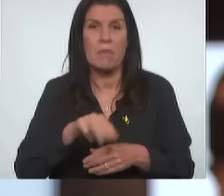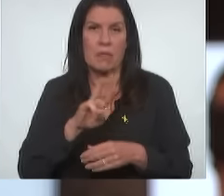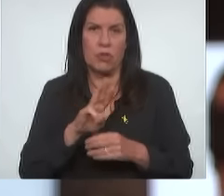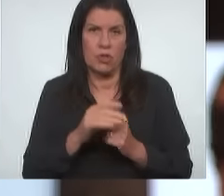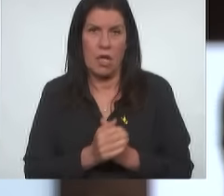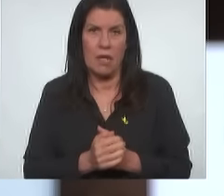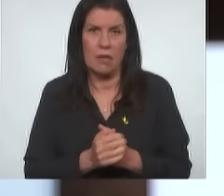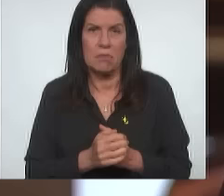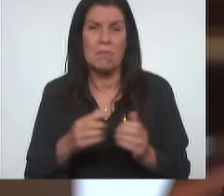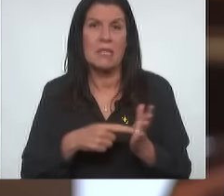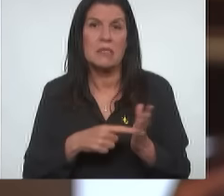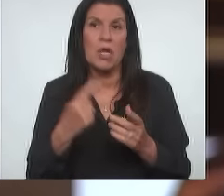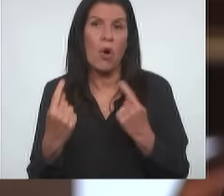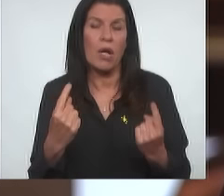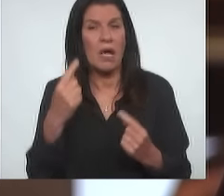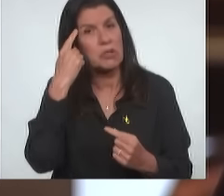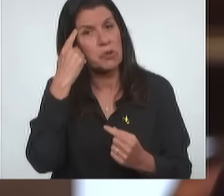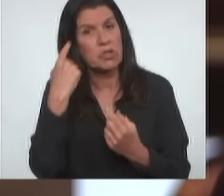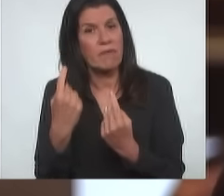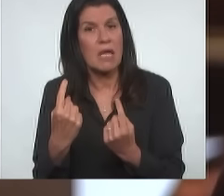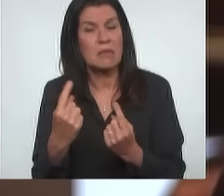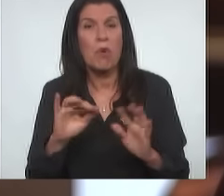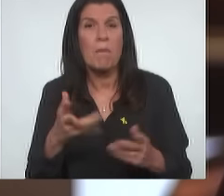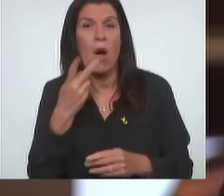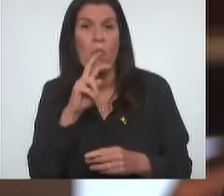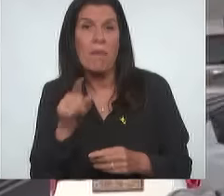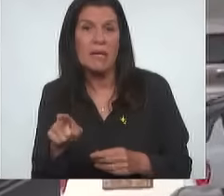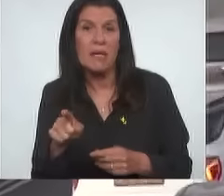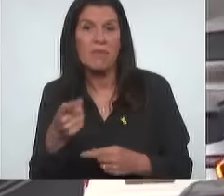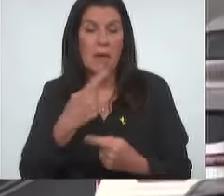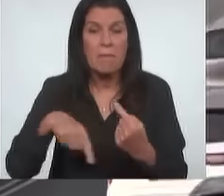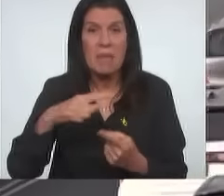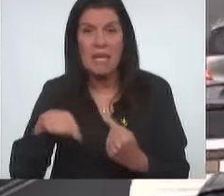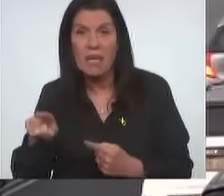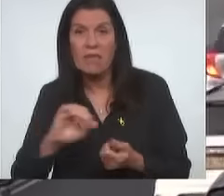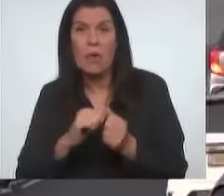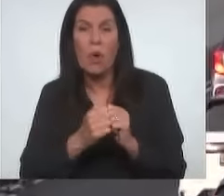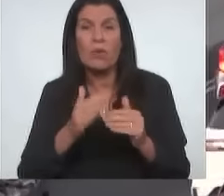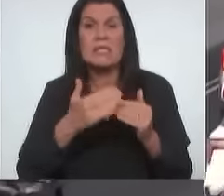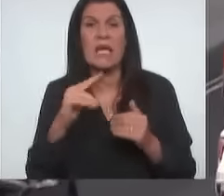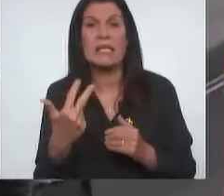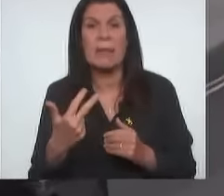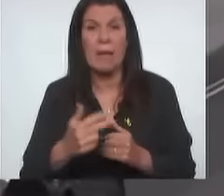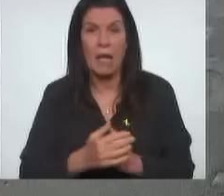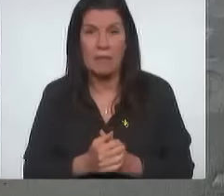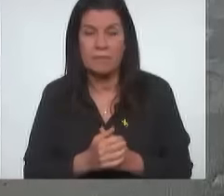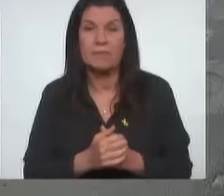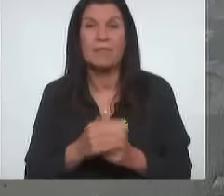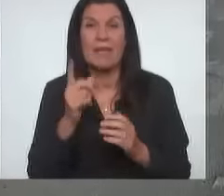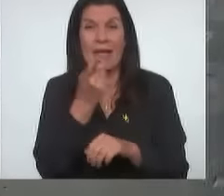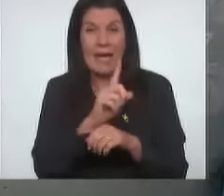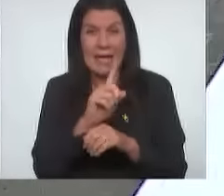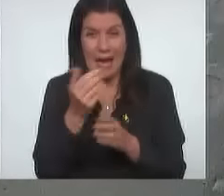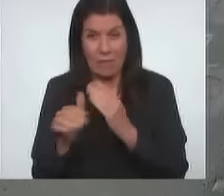כל אחד לחשוב עם עצמו מה הוא מעדיף, מקיף או צד ג'. רגע לפני שמבטרים על הביטוח המקיף, כדאי להזכיר שיש